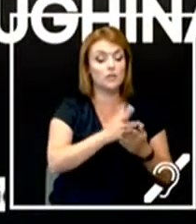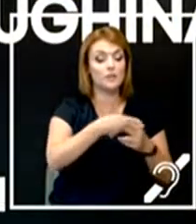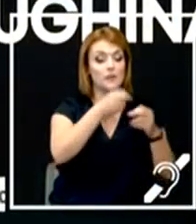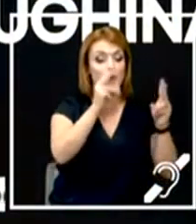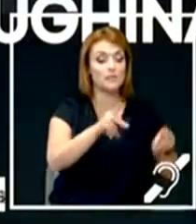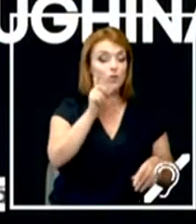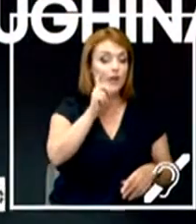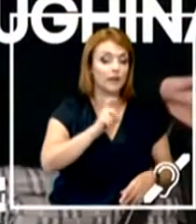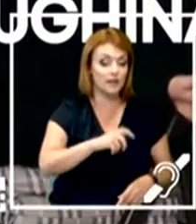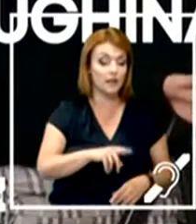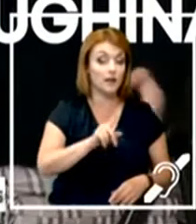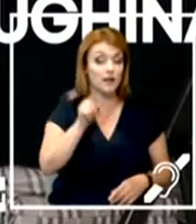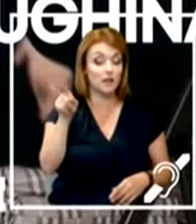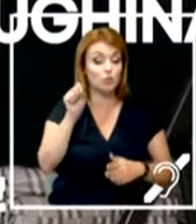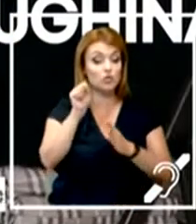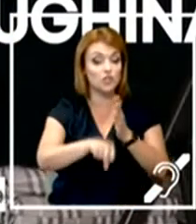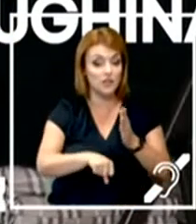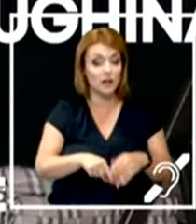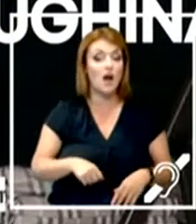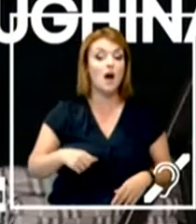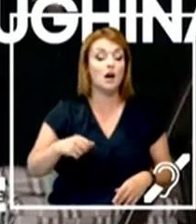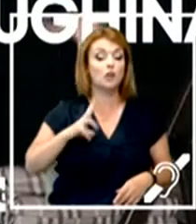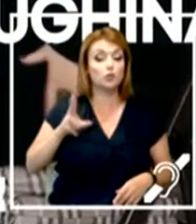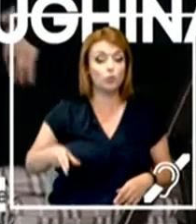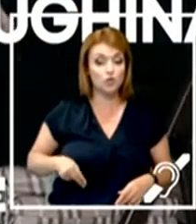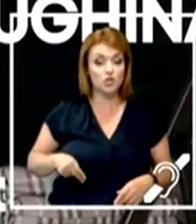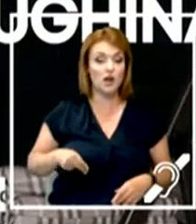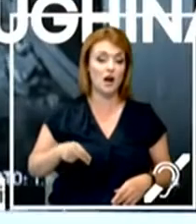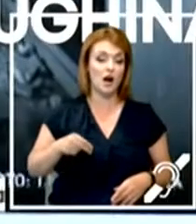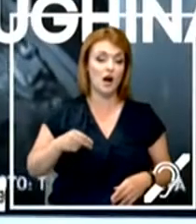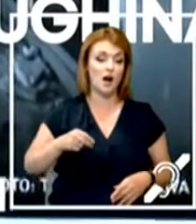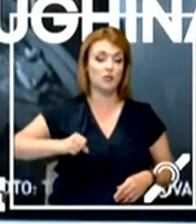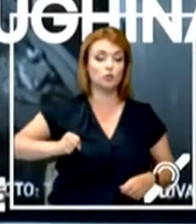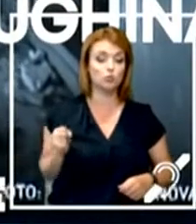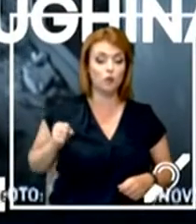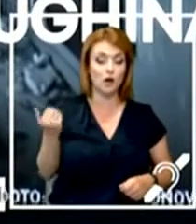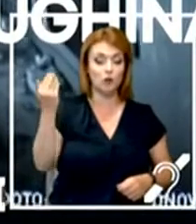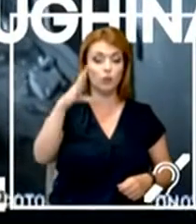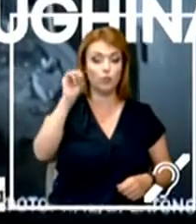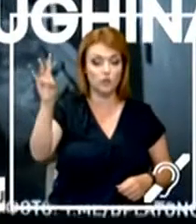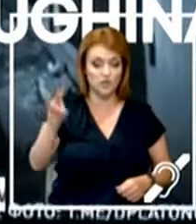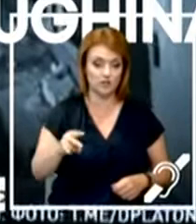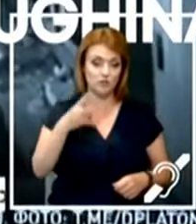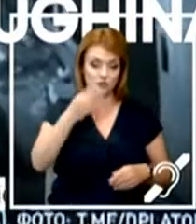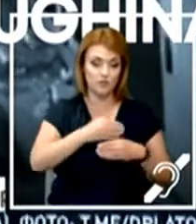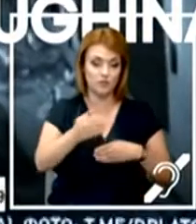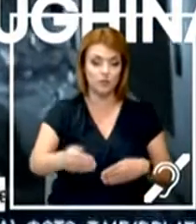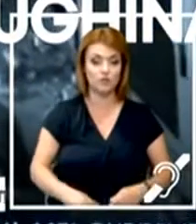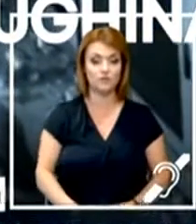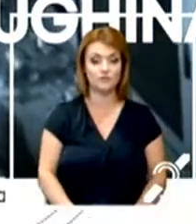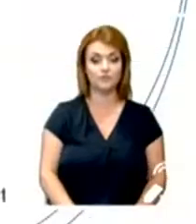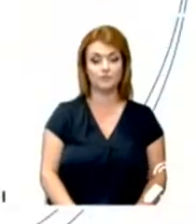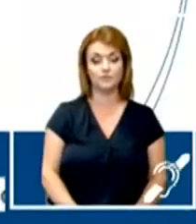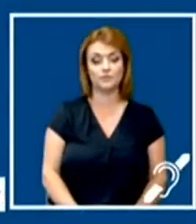rus Alexandru Dugin, un apropiat al președintelui Putin. Care este reacția autorităților de la Kiev? Urmărim în câteva momente la